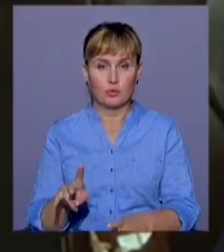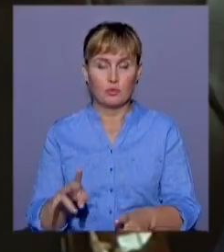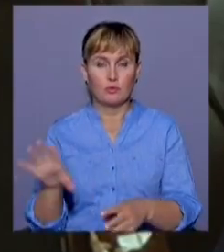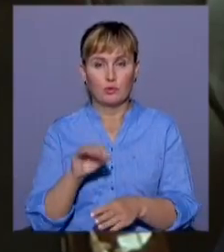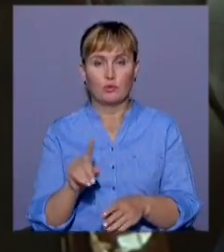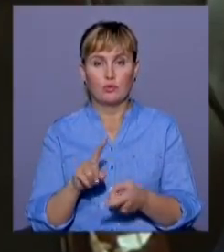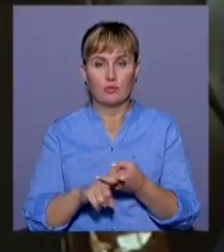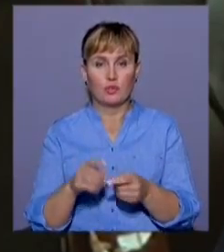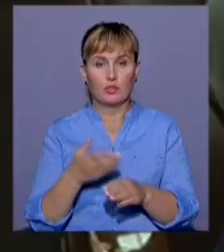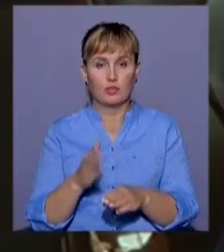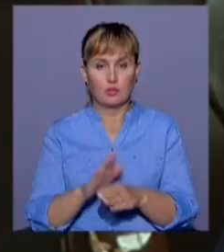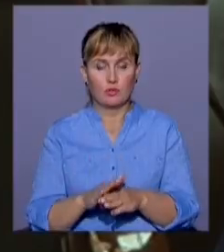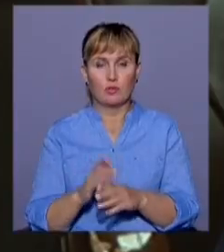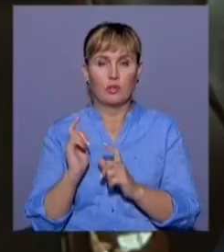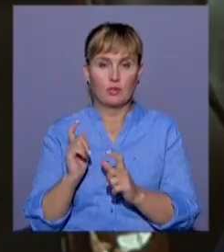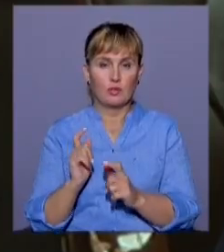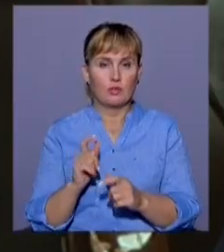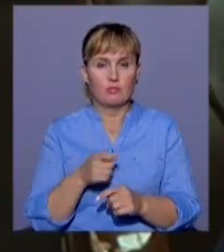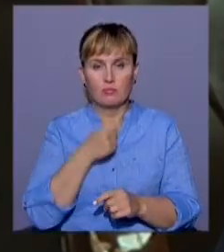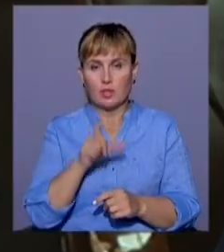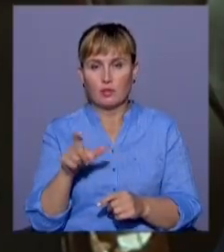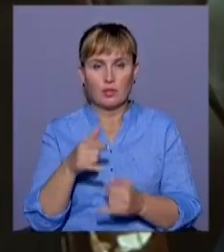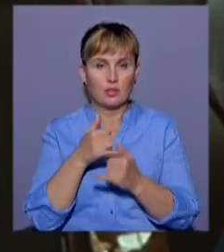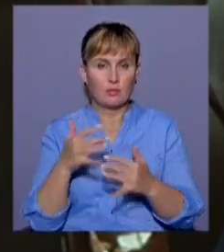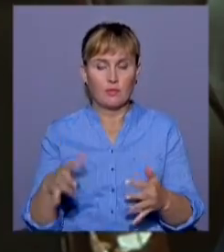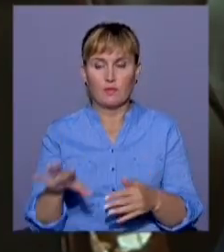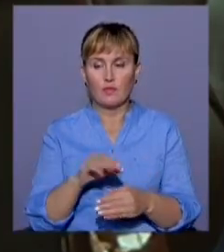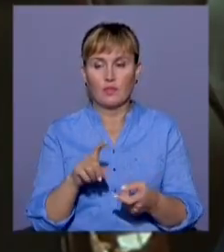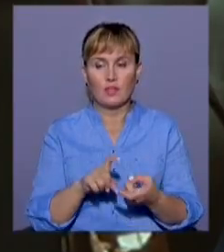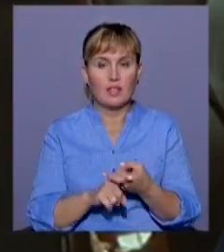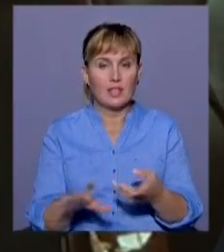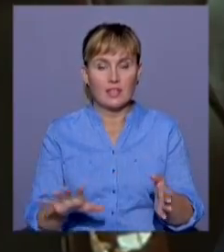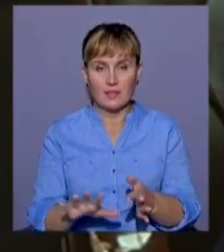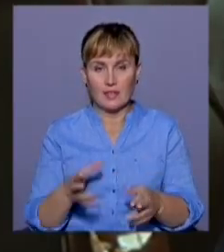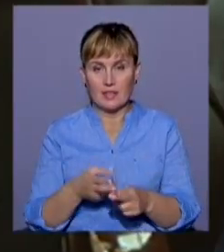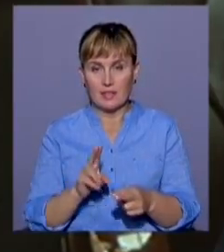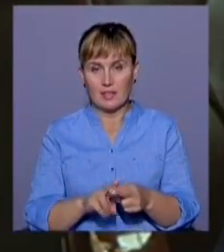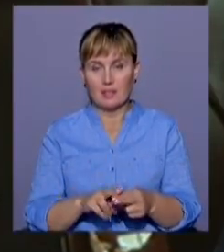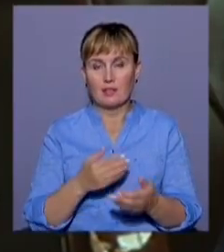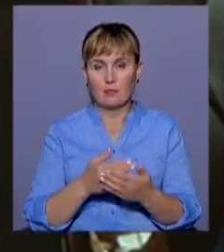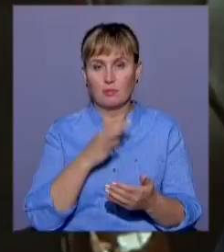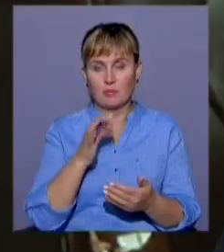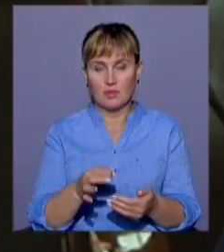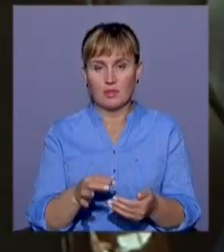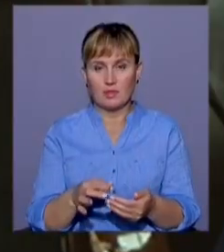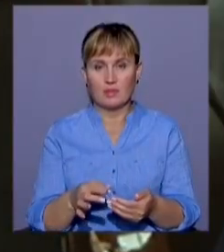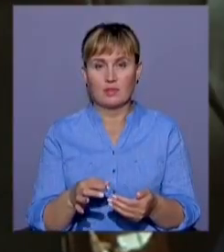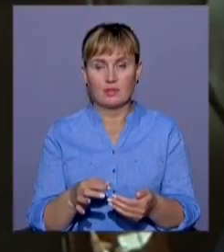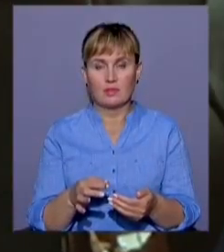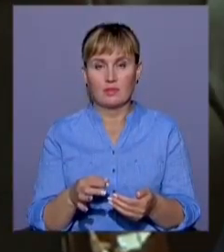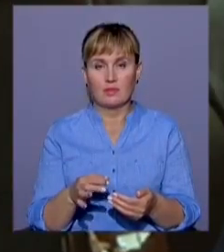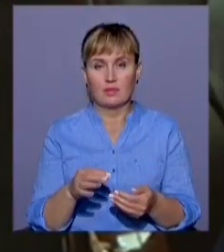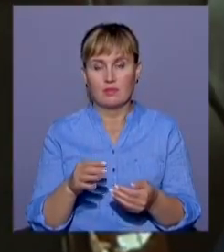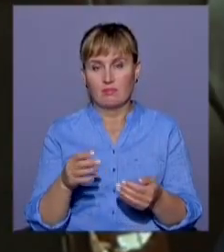нагрузками, подростки не могут. Существует ограничение. Все, что с этим не связано, ну, скажем так, класть асфальт они не могут,